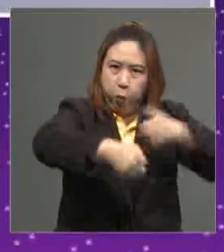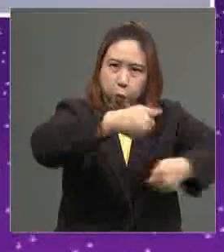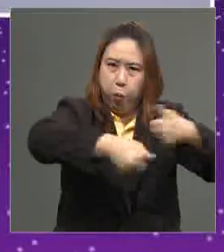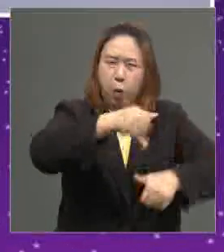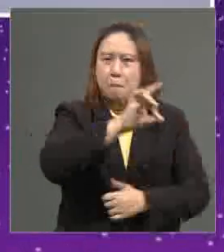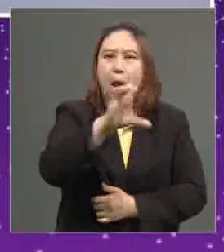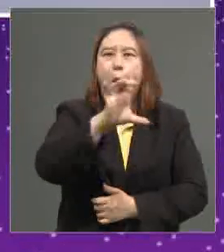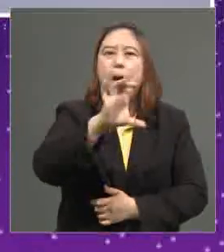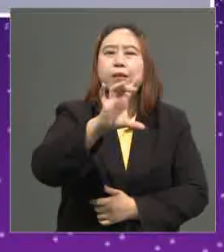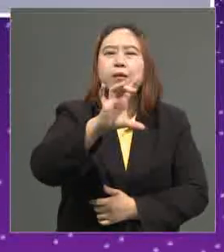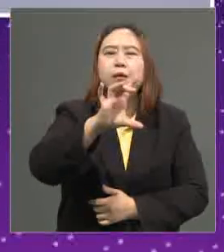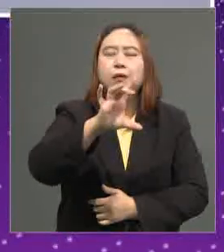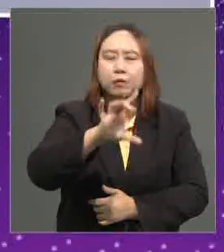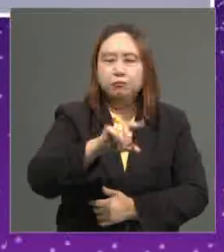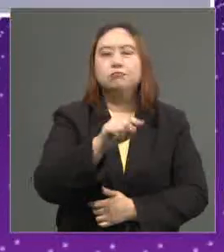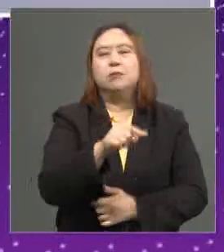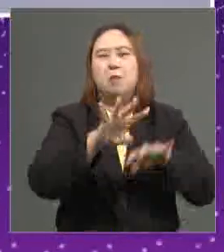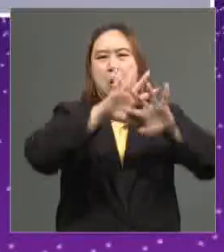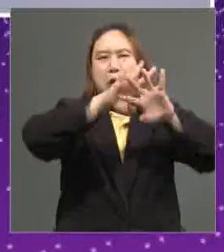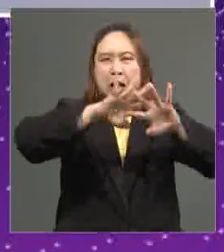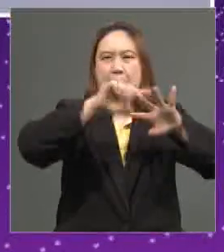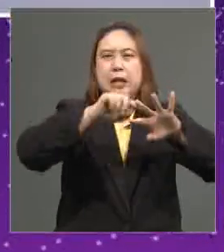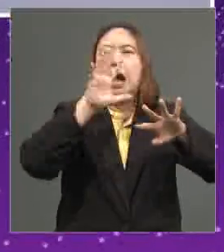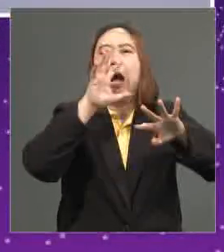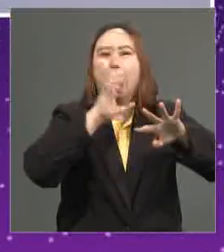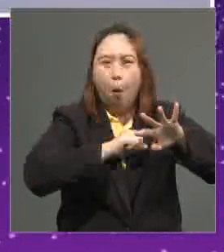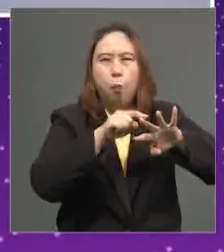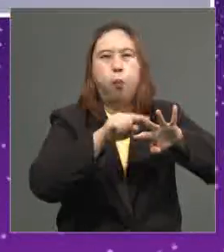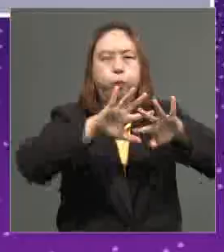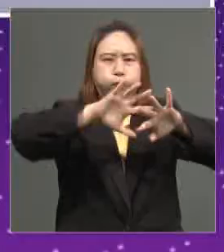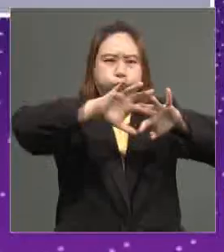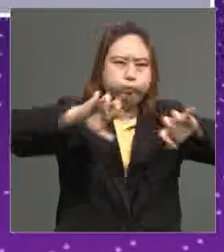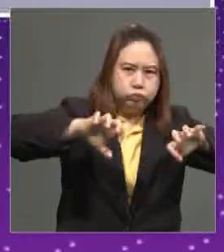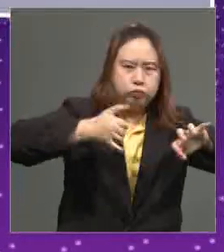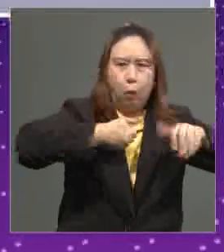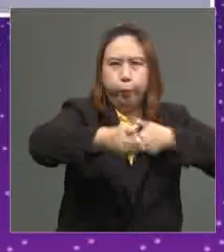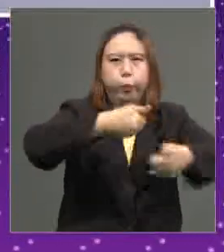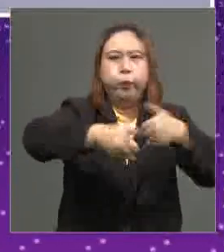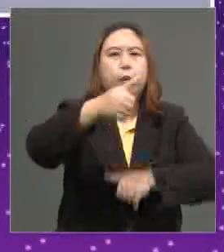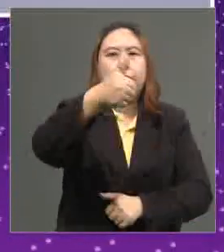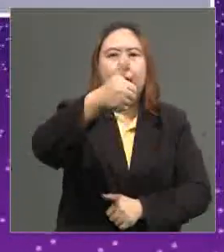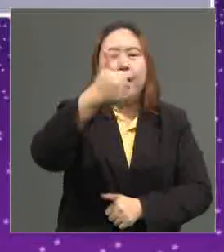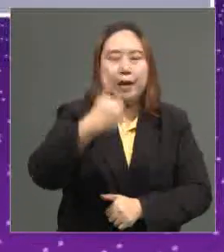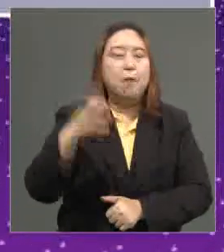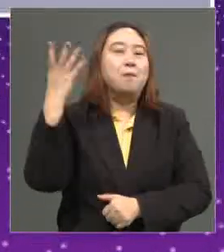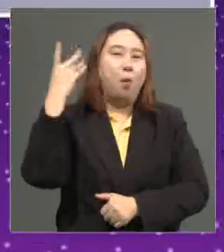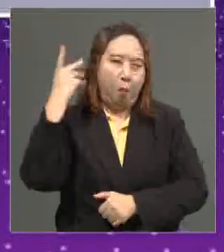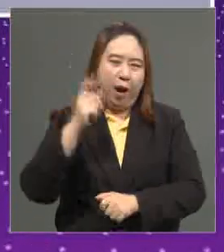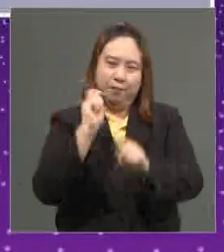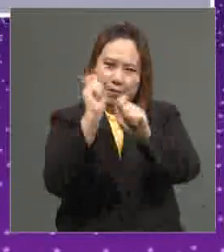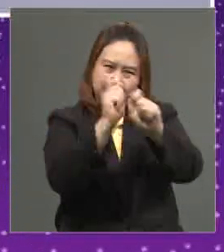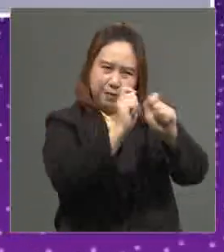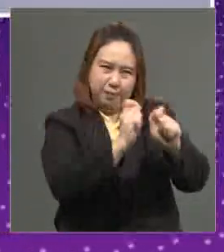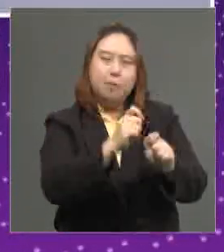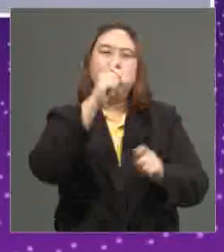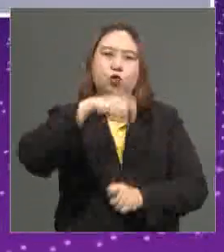จากสภาพตาข่ายของรงเรียกว่าเก่าครับล่าสุดเจ้าหน้าที่สามารถซ่อมกรงเสร็จสิ้นแล้วเมื่อช่วงค่ำวานนี้ส่วนระยะ